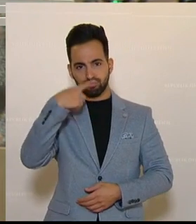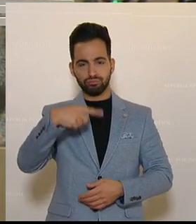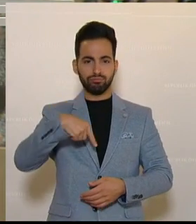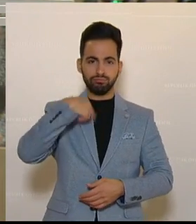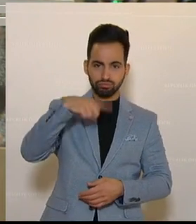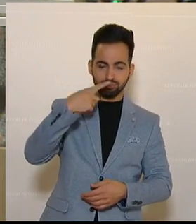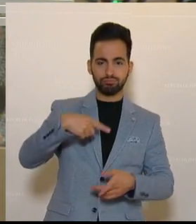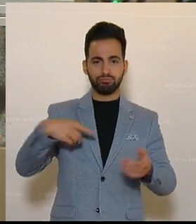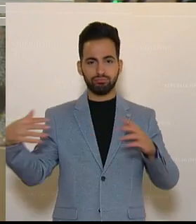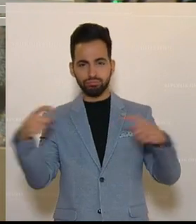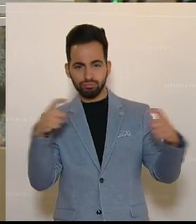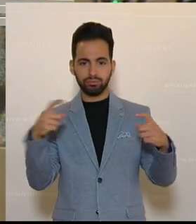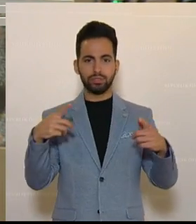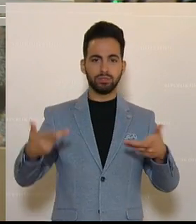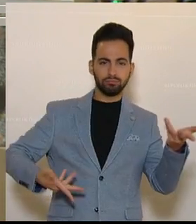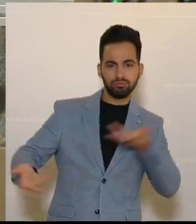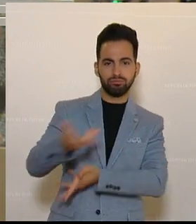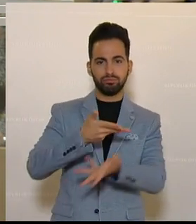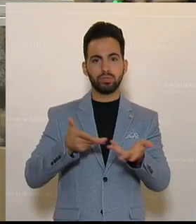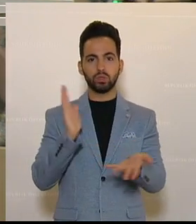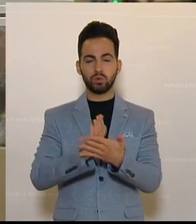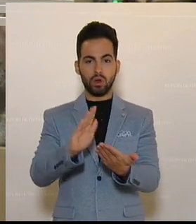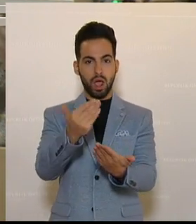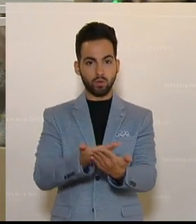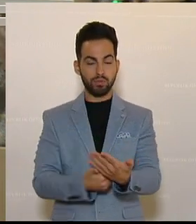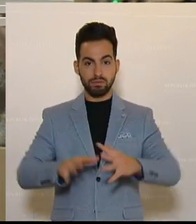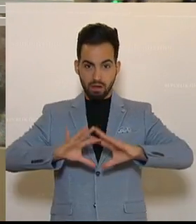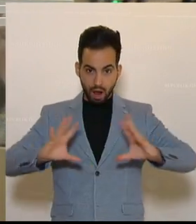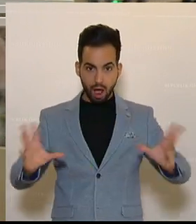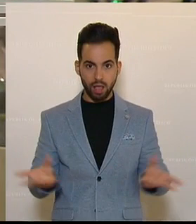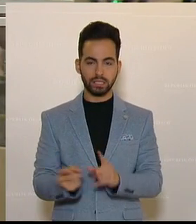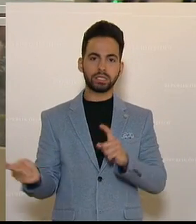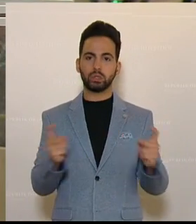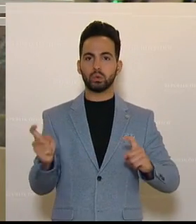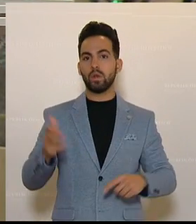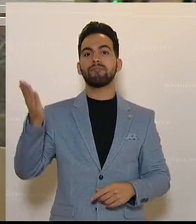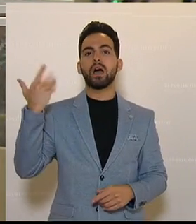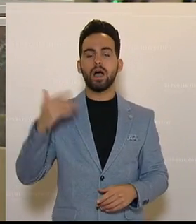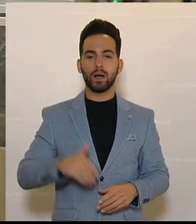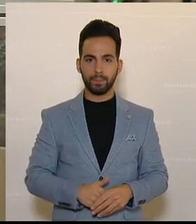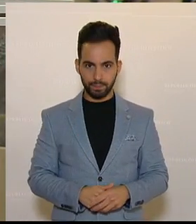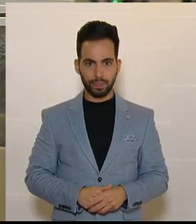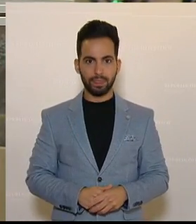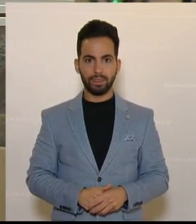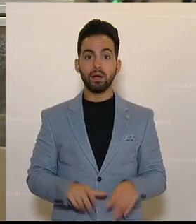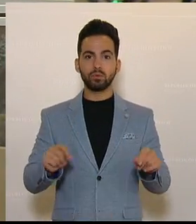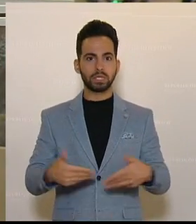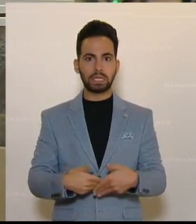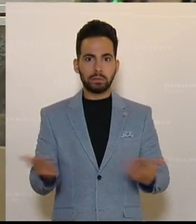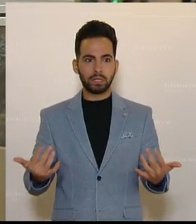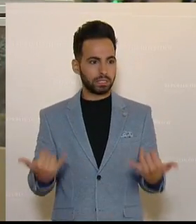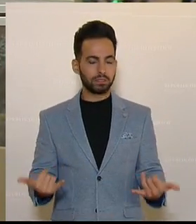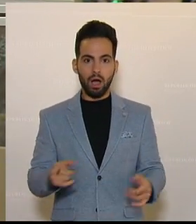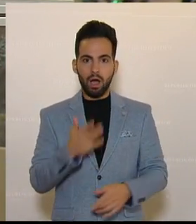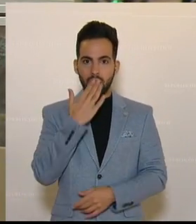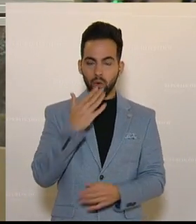genommen und alle Argumente in voller Breite ins Treffen geführt, sodass auch niemand überrascht